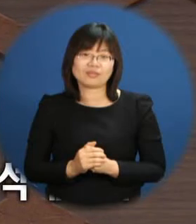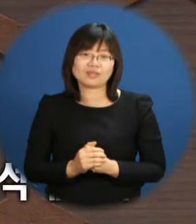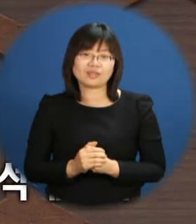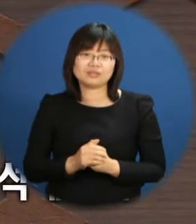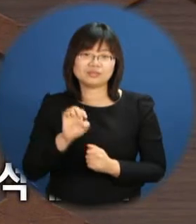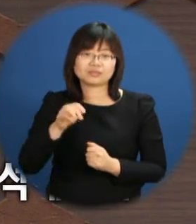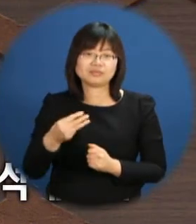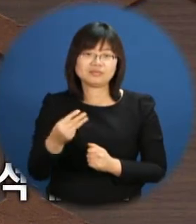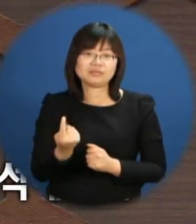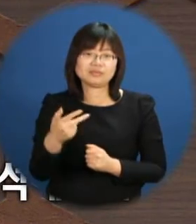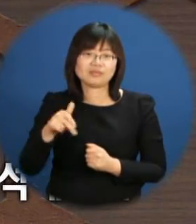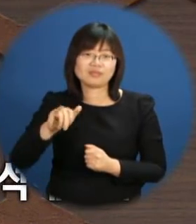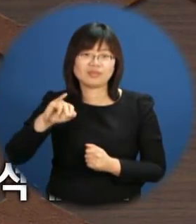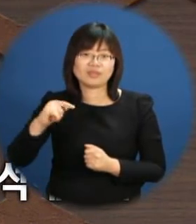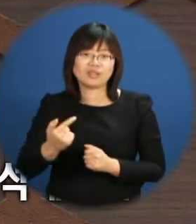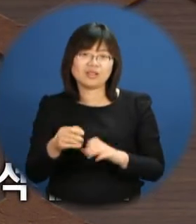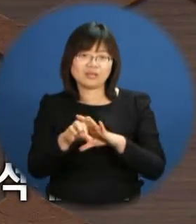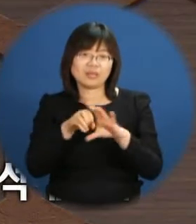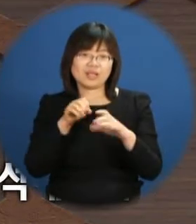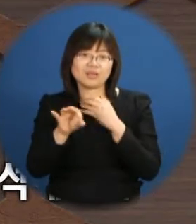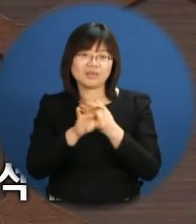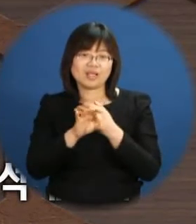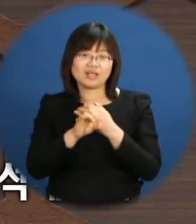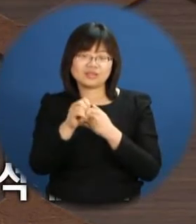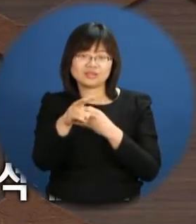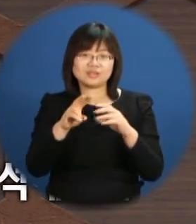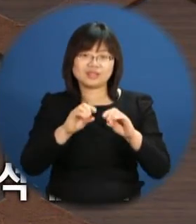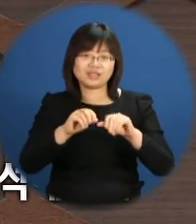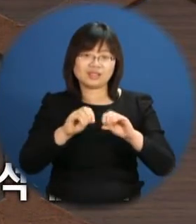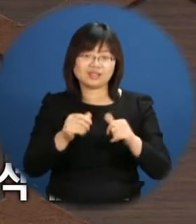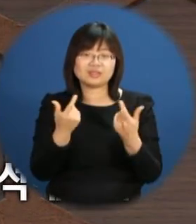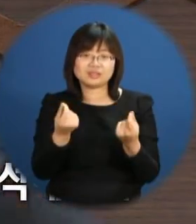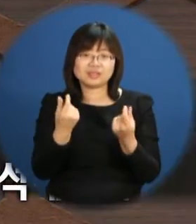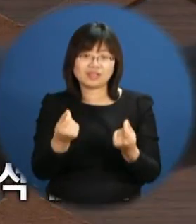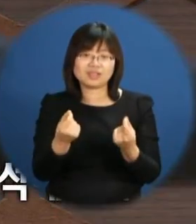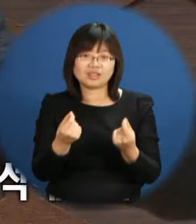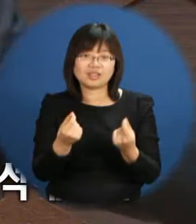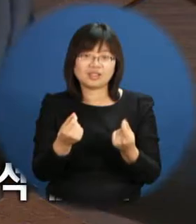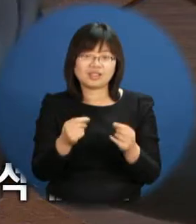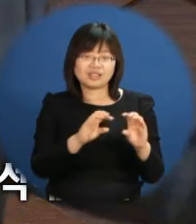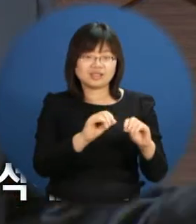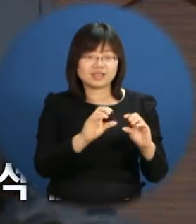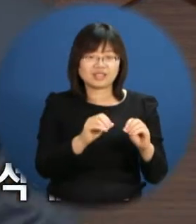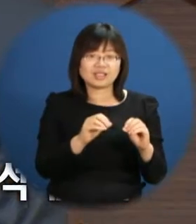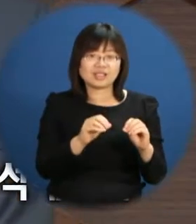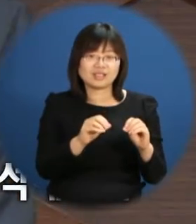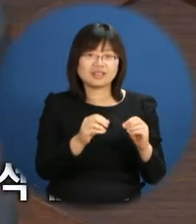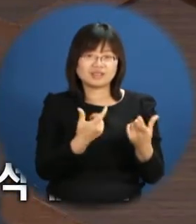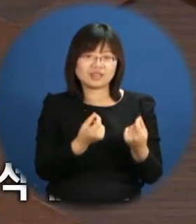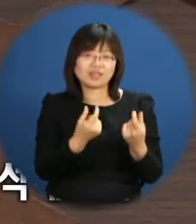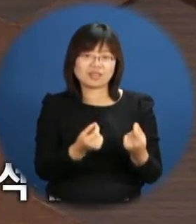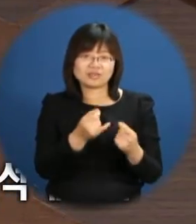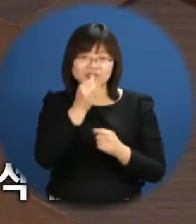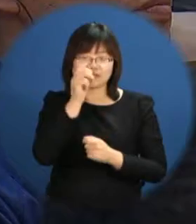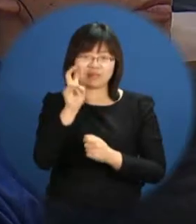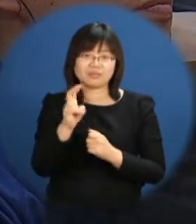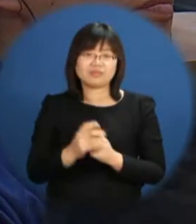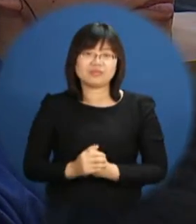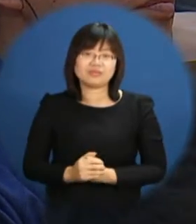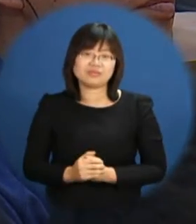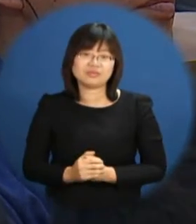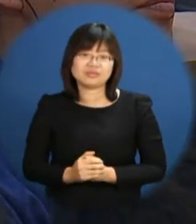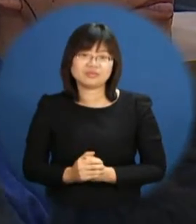빼내면 부석 푸석하고 끝 까치 제가 부서 푸 석화 듯이 그렇게 된다는 거죠